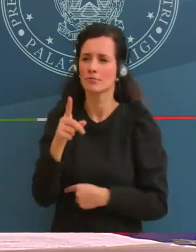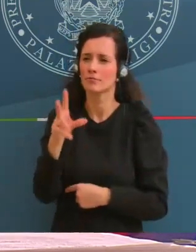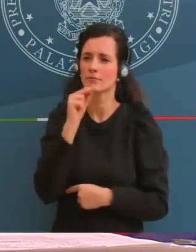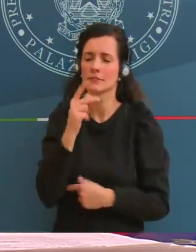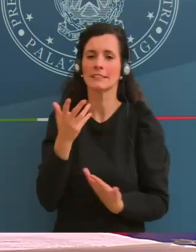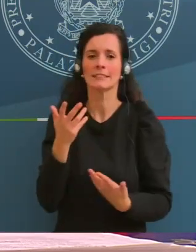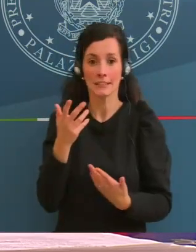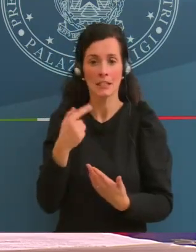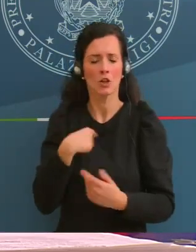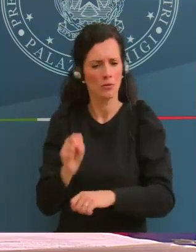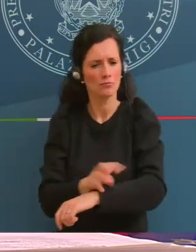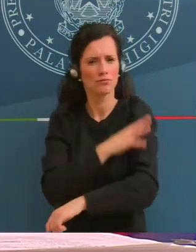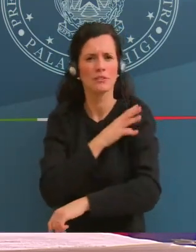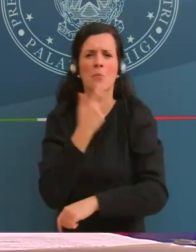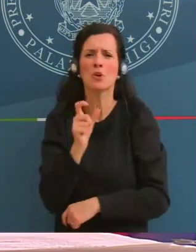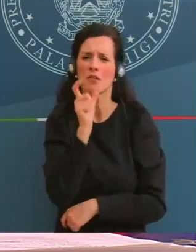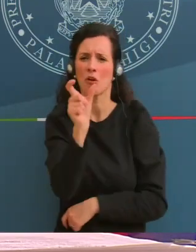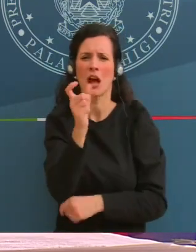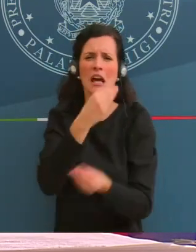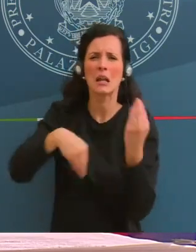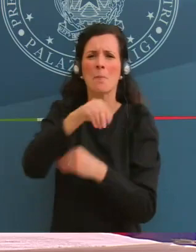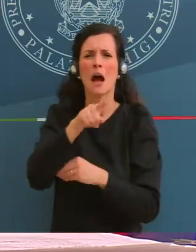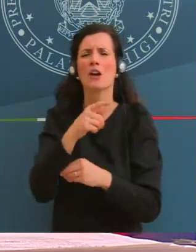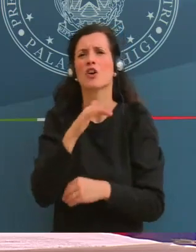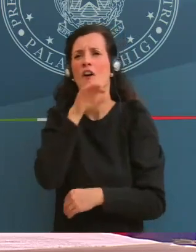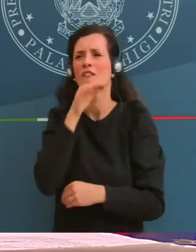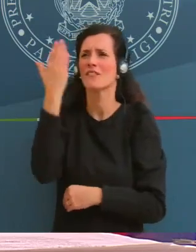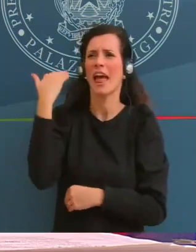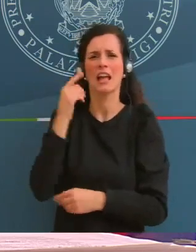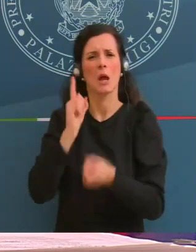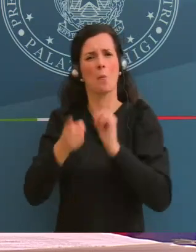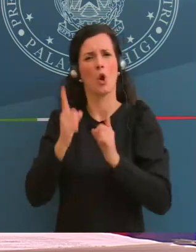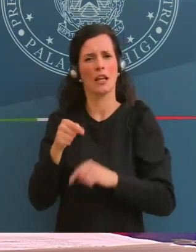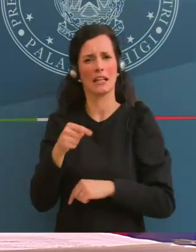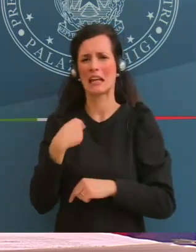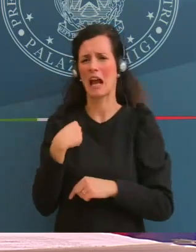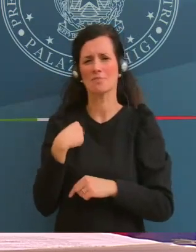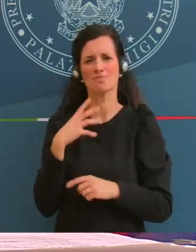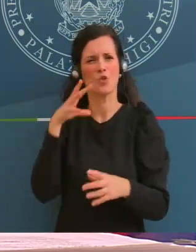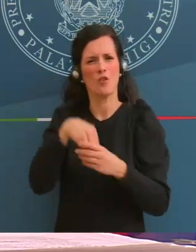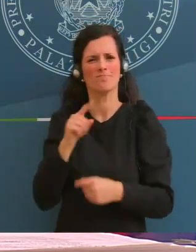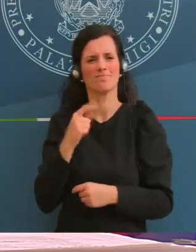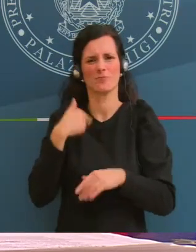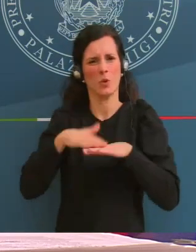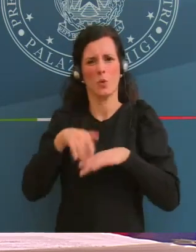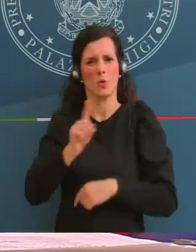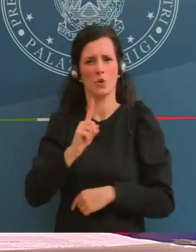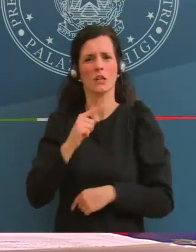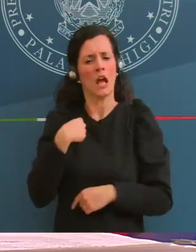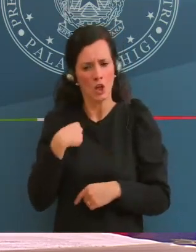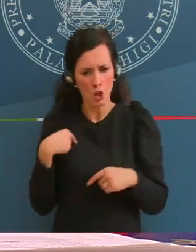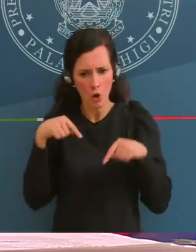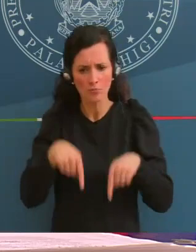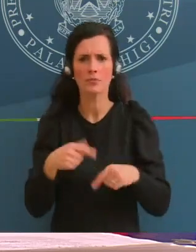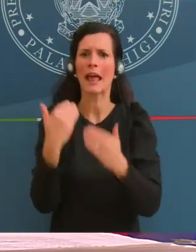qui prestato a questo incarico solo da due anni quindi non ho consuetudine con queste formule il